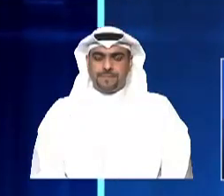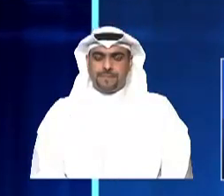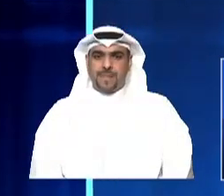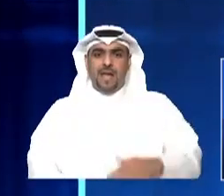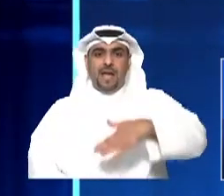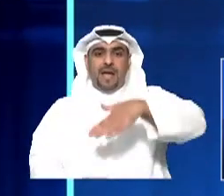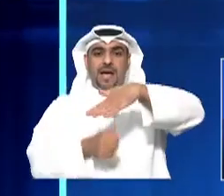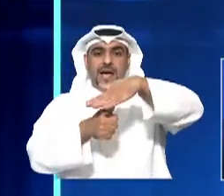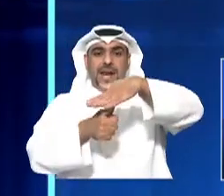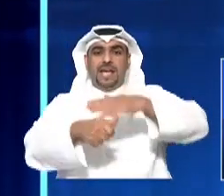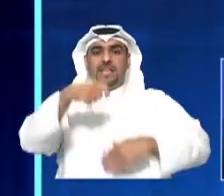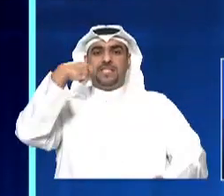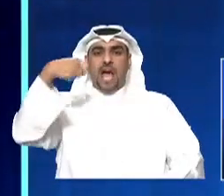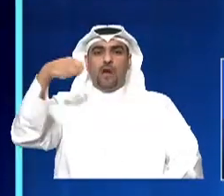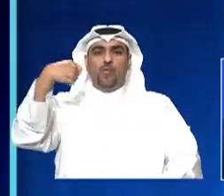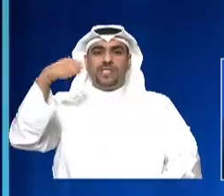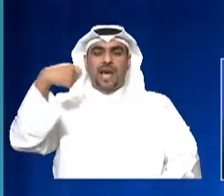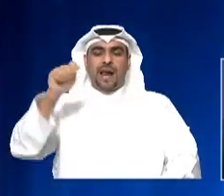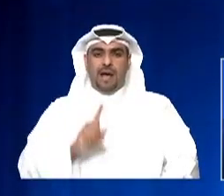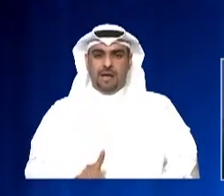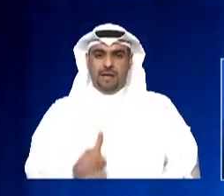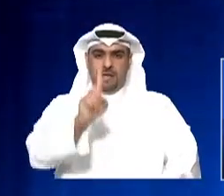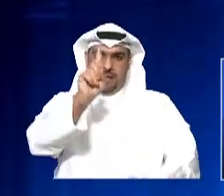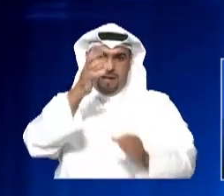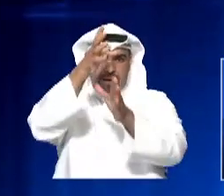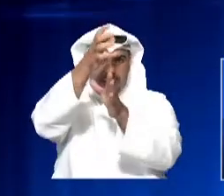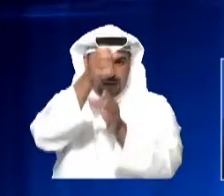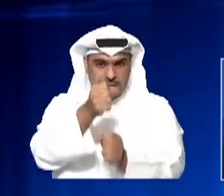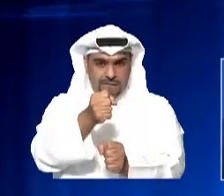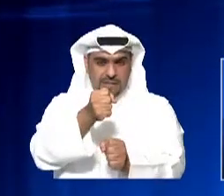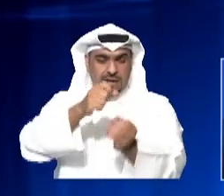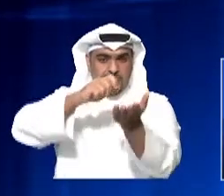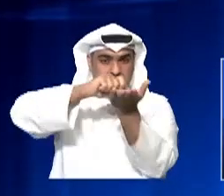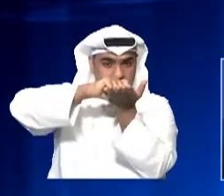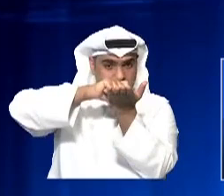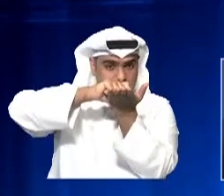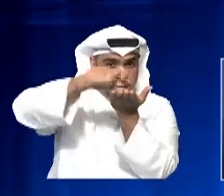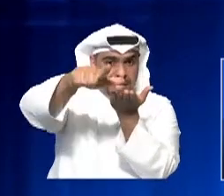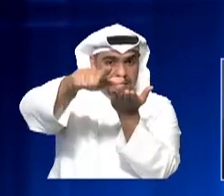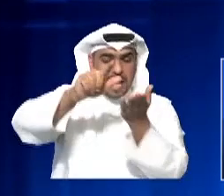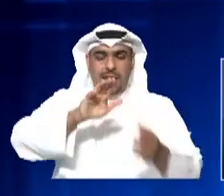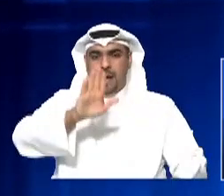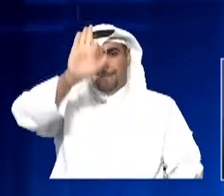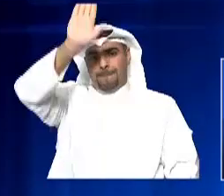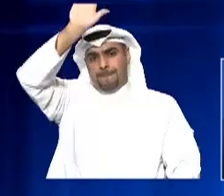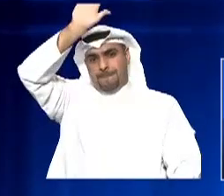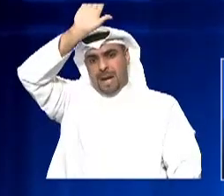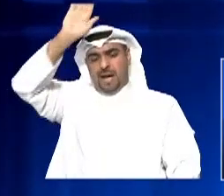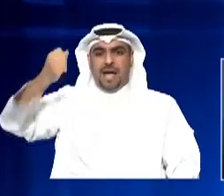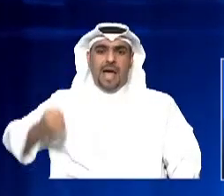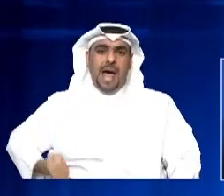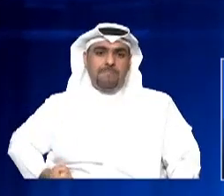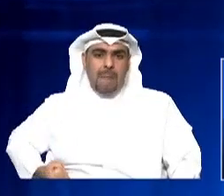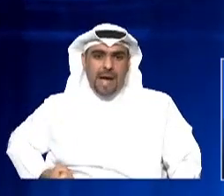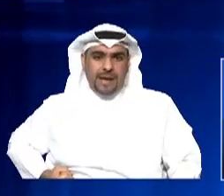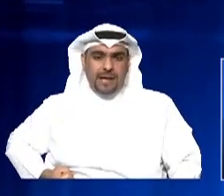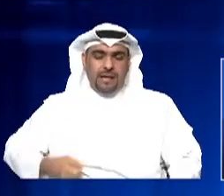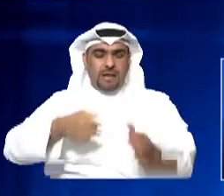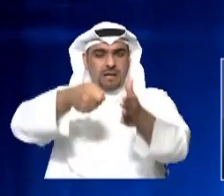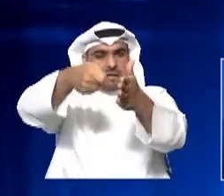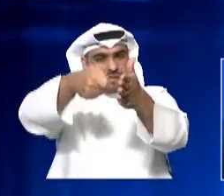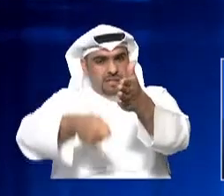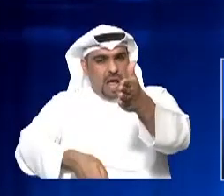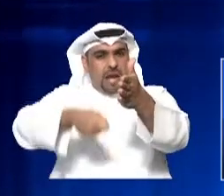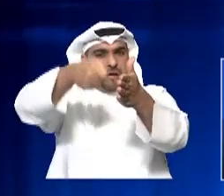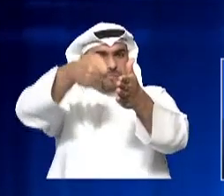كما بعث سمو الشيخ احمد نواف الاحمد الصباح رئيس مجلس الوزراء حافظ الله ببرقيه تعزيه الى صاحب